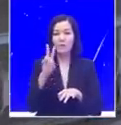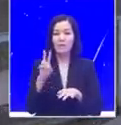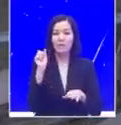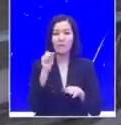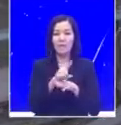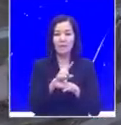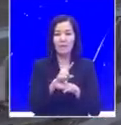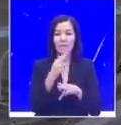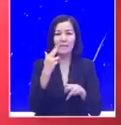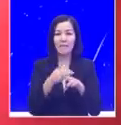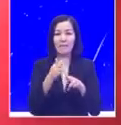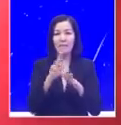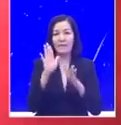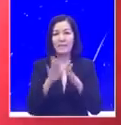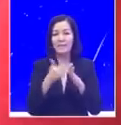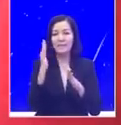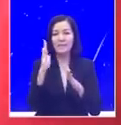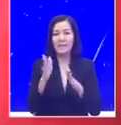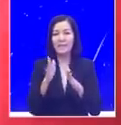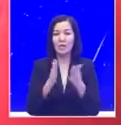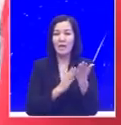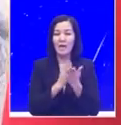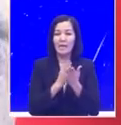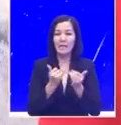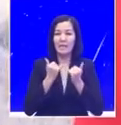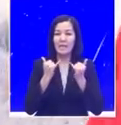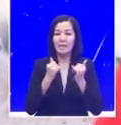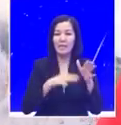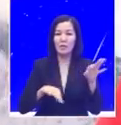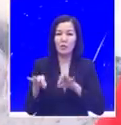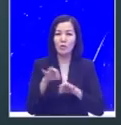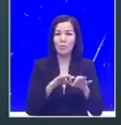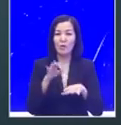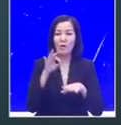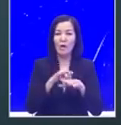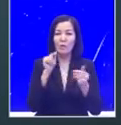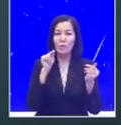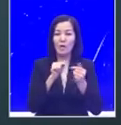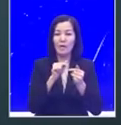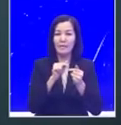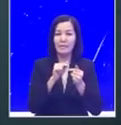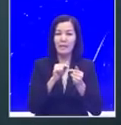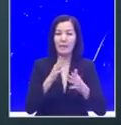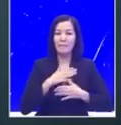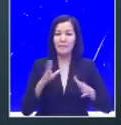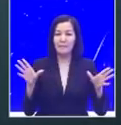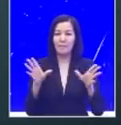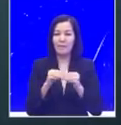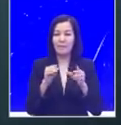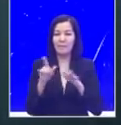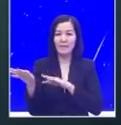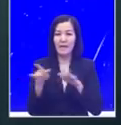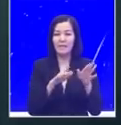тапсырмасымен кедергісіз келешек ардагерлерді ардақтайық жобалары аясында коронавируспен күресу үшін біз біргеміз акциясы